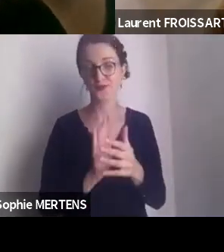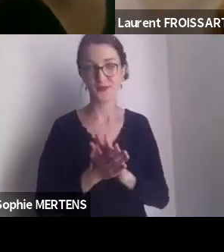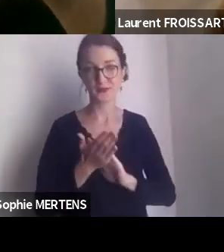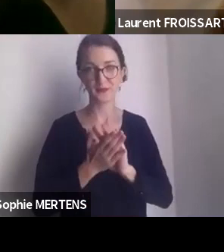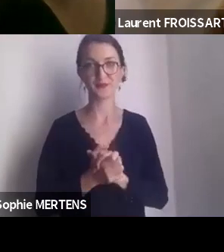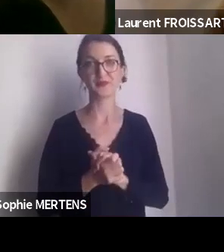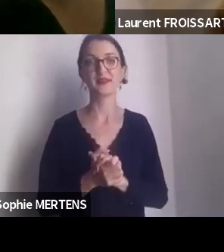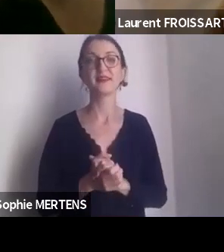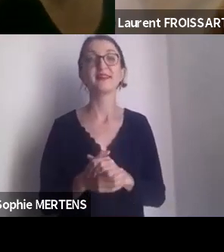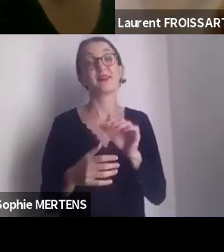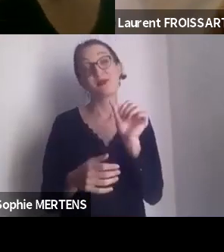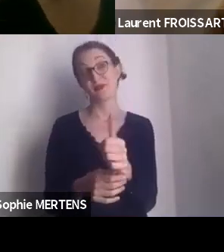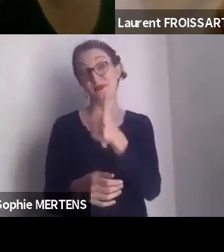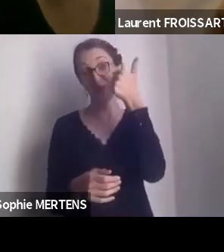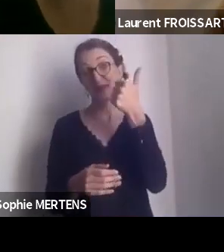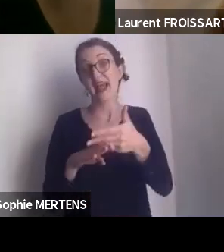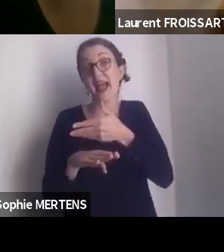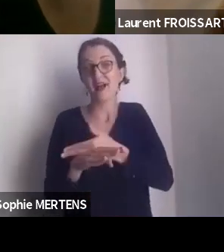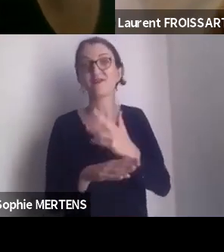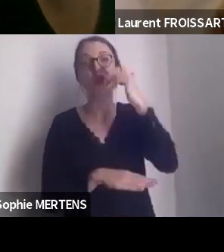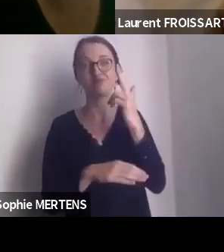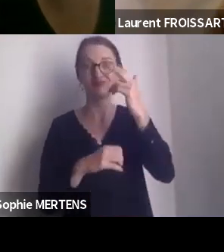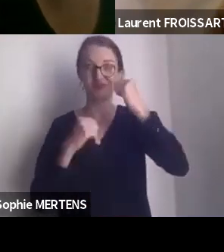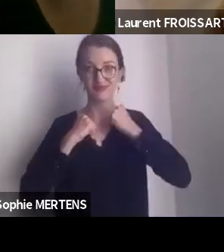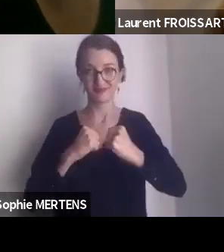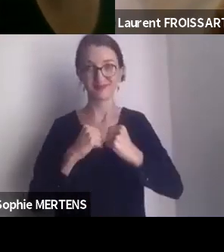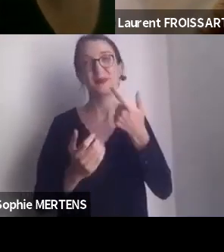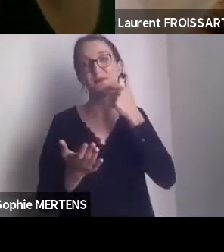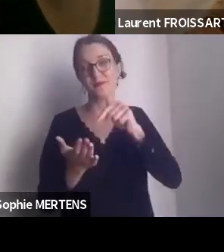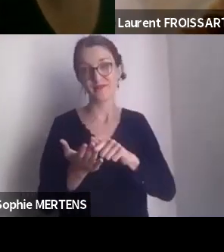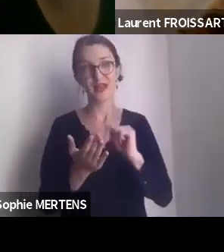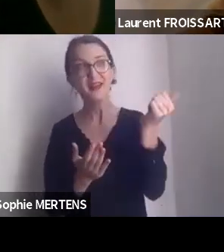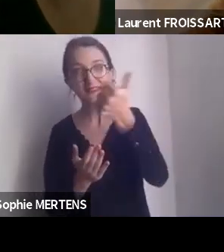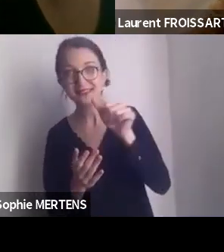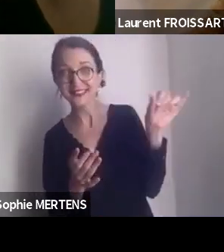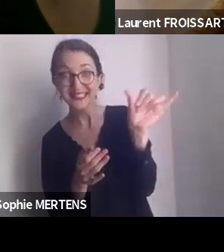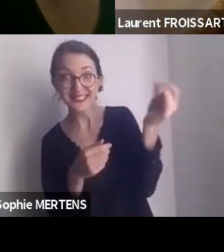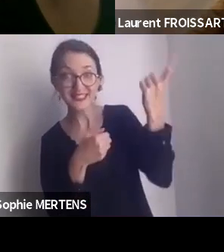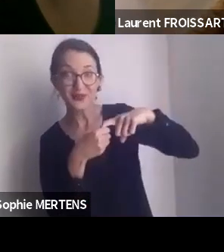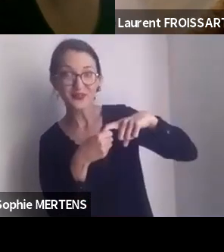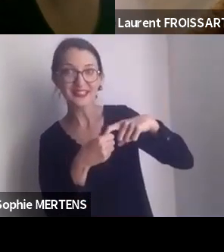envie de faire connaissance avec vous. Donc, un premier sondage pour faire connaissance avec notre audience.